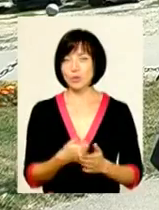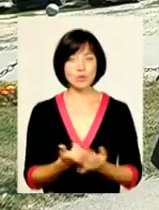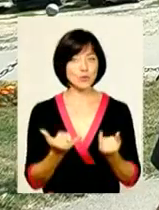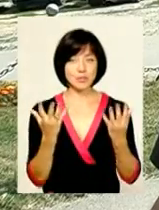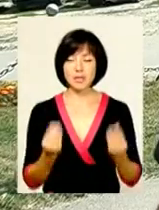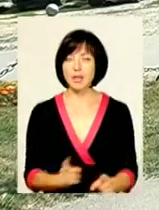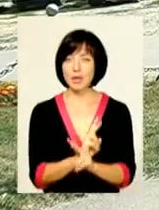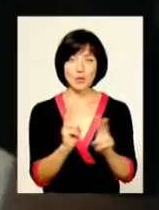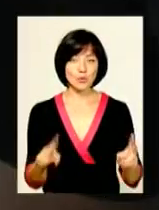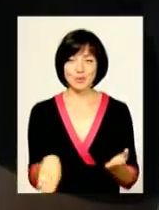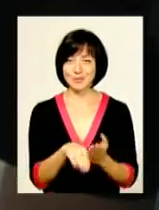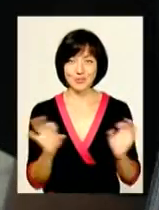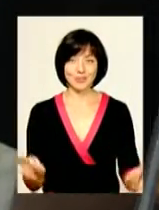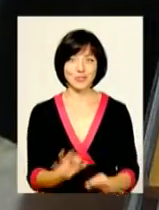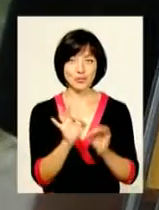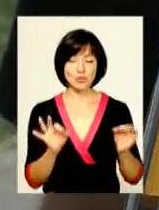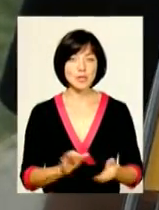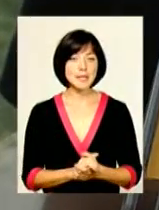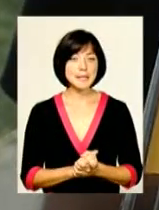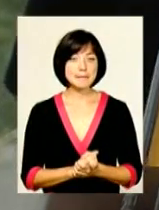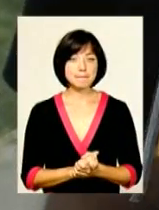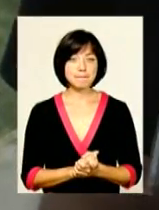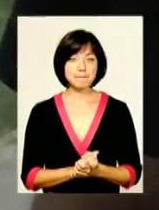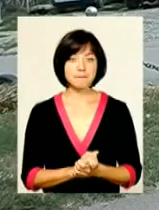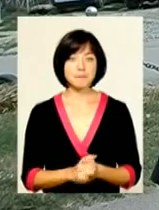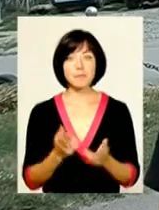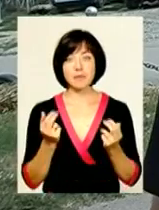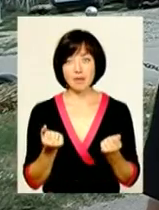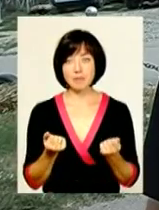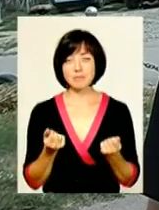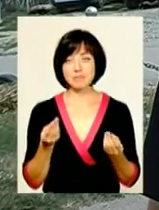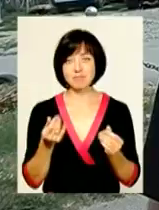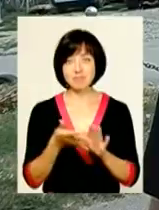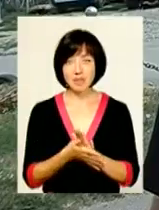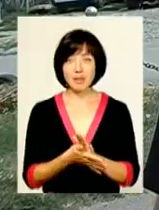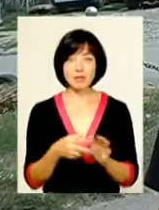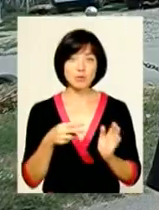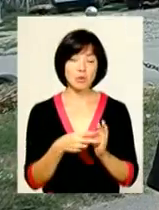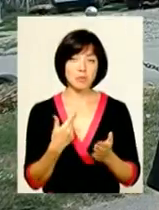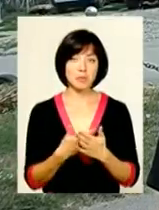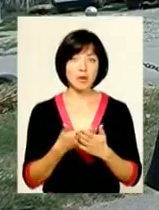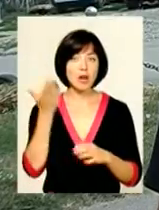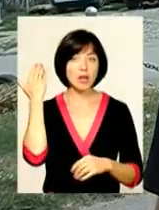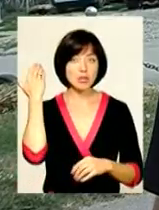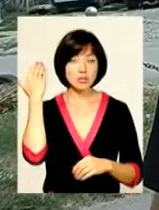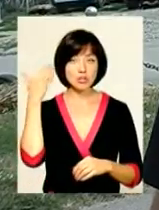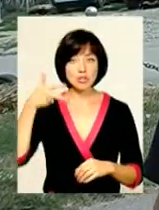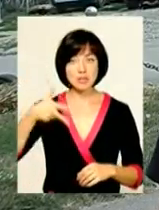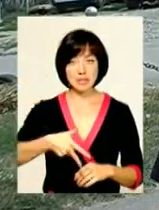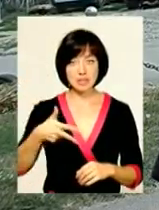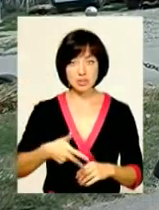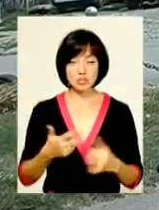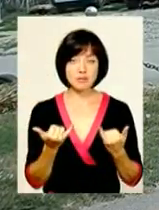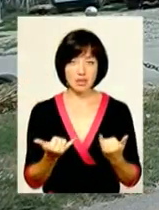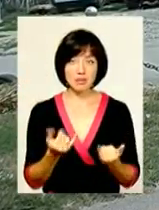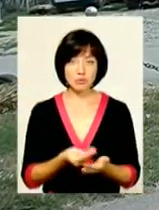сьогоднішнього дня ніхто не помагає. Я маю, ну, так, великі трати. Такий велосипед стоїть. Тоді стоїв